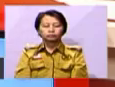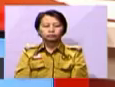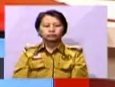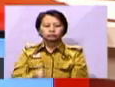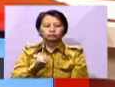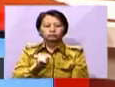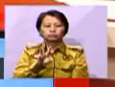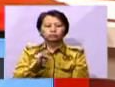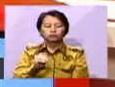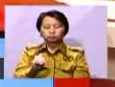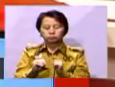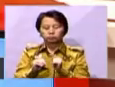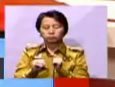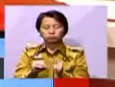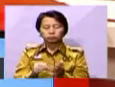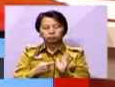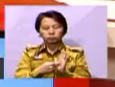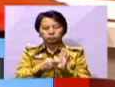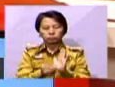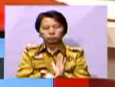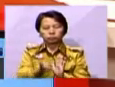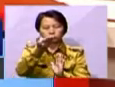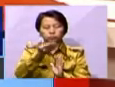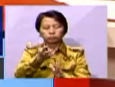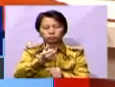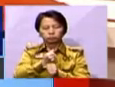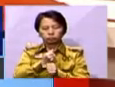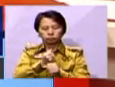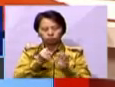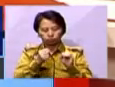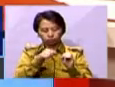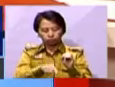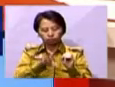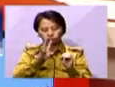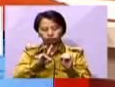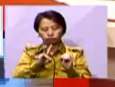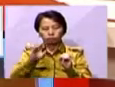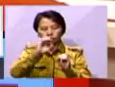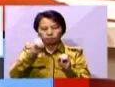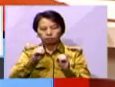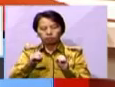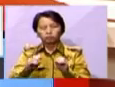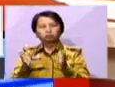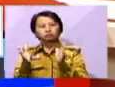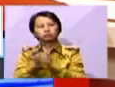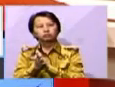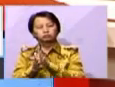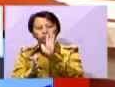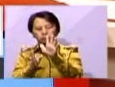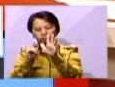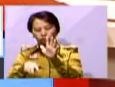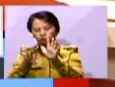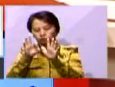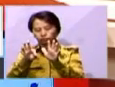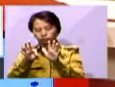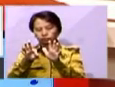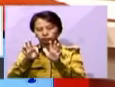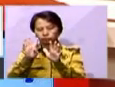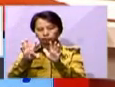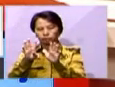Telekom Malaysia Berhad TM mencatat peningkatan pendapatan 0.7% kepada